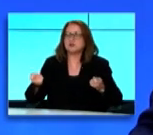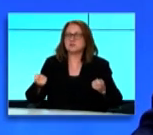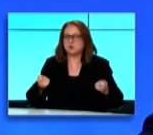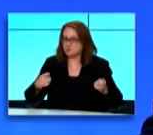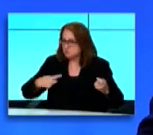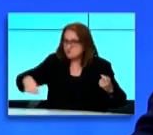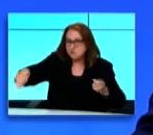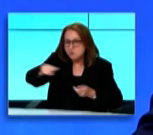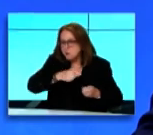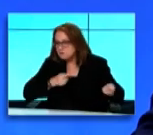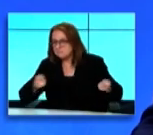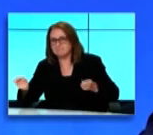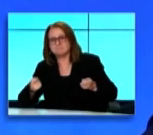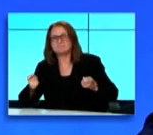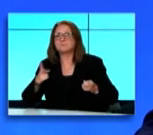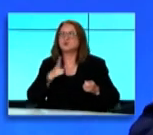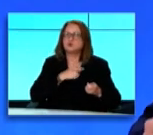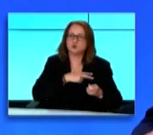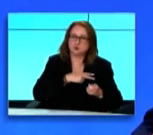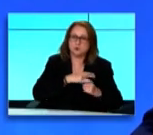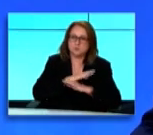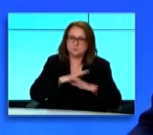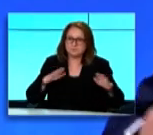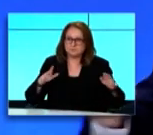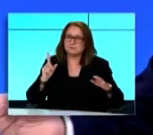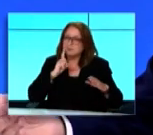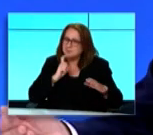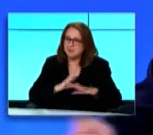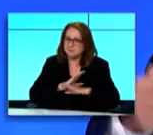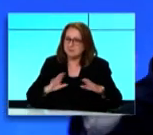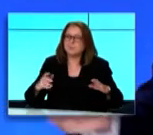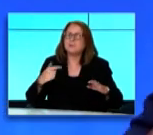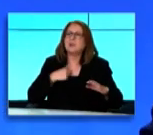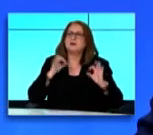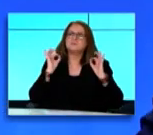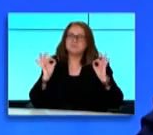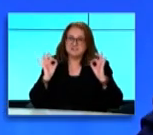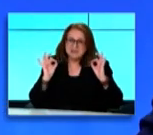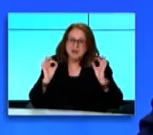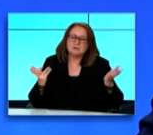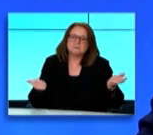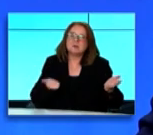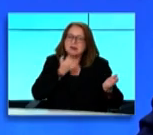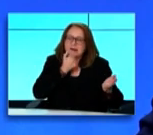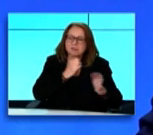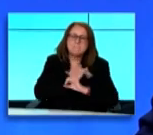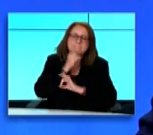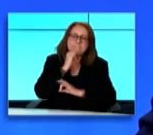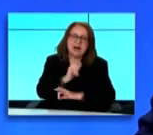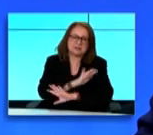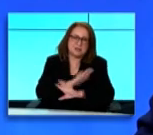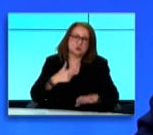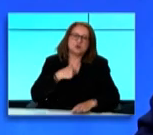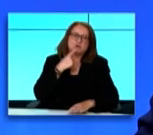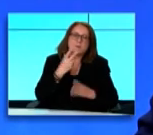δομή για να μπορεί να διοικηθεί σωστά μια χώρα. Αυτό δεν σημαίνει, όπως το έχω πει πολλές φορές, ότι δεν γίνονται λάθη. Αλλά σε καμία περίπτωση